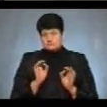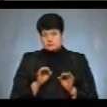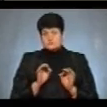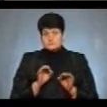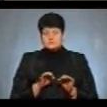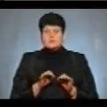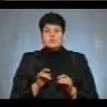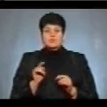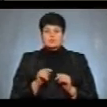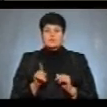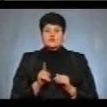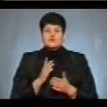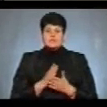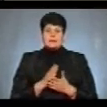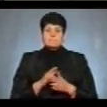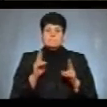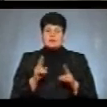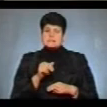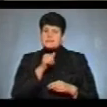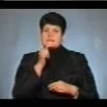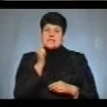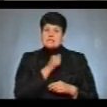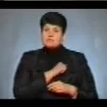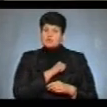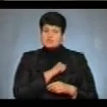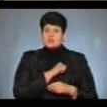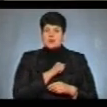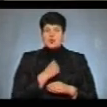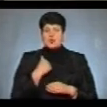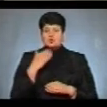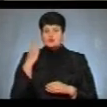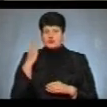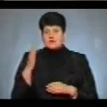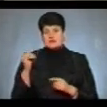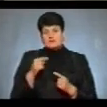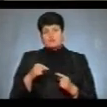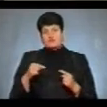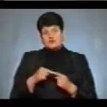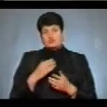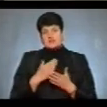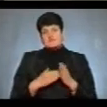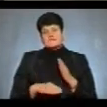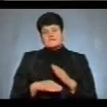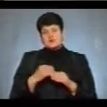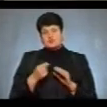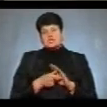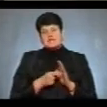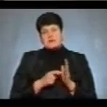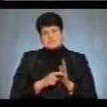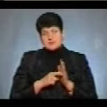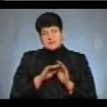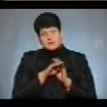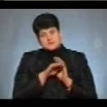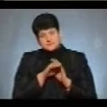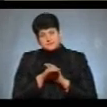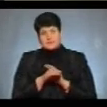що є принцип таємності голосування і, відповідно, для цього є і виборчі кабіни на виборчій дільниці,